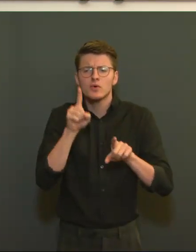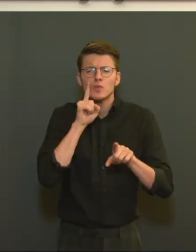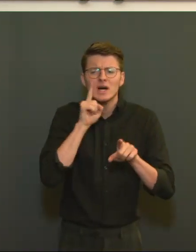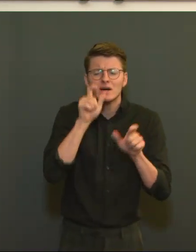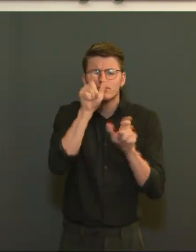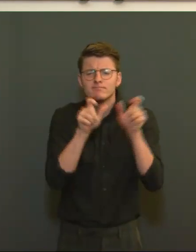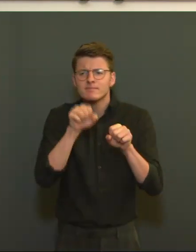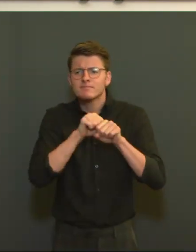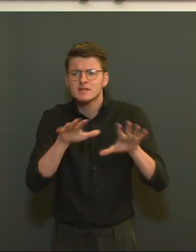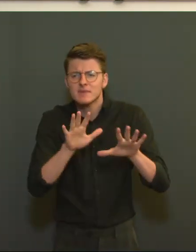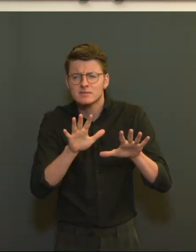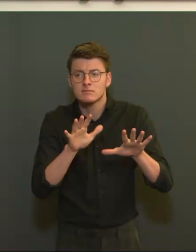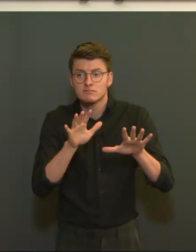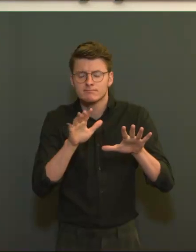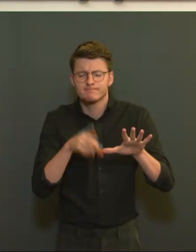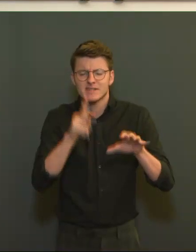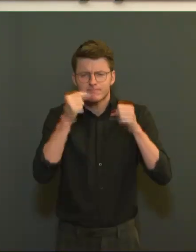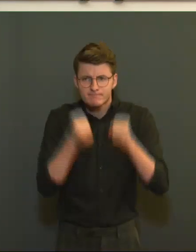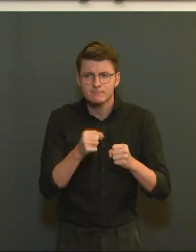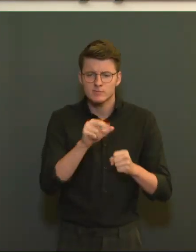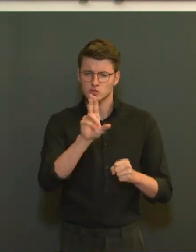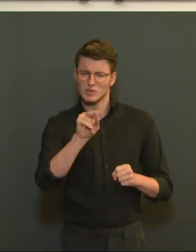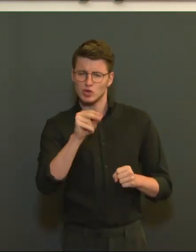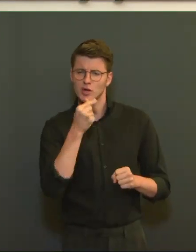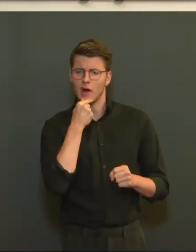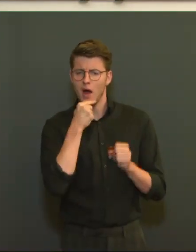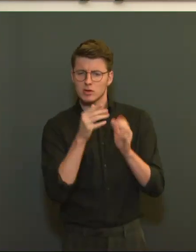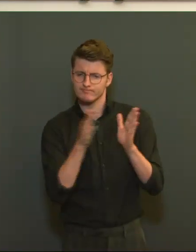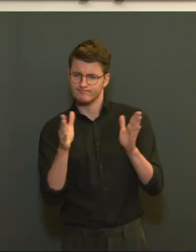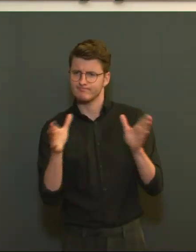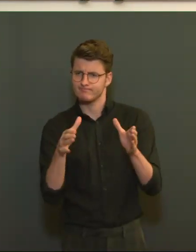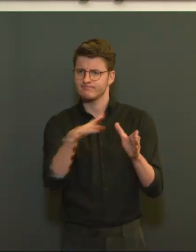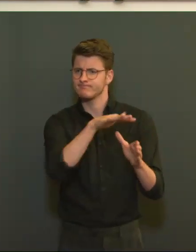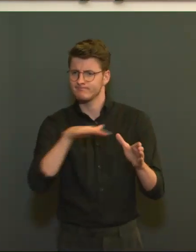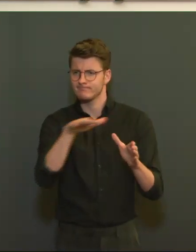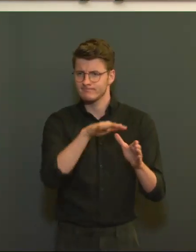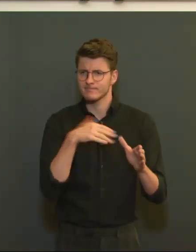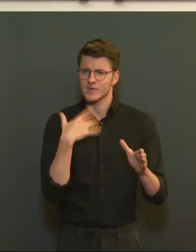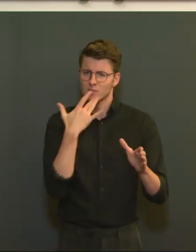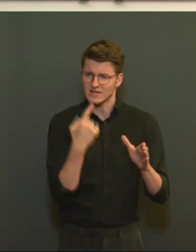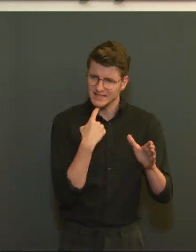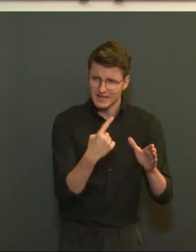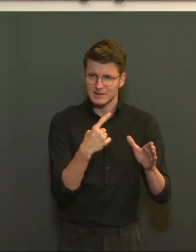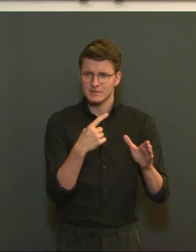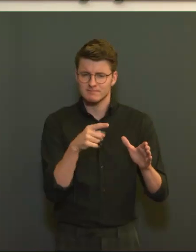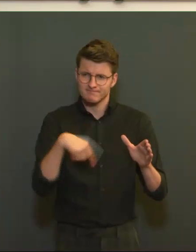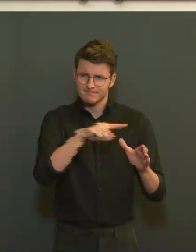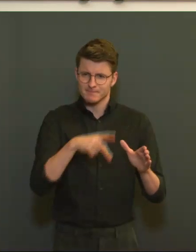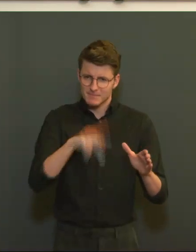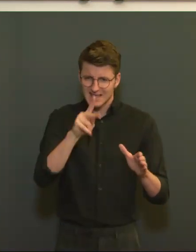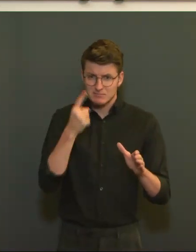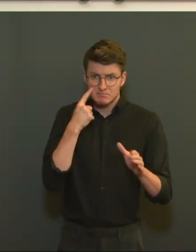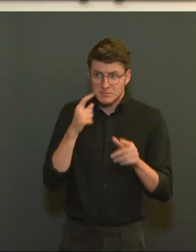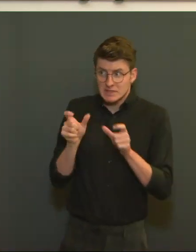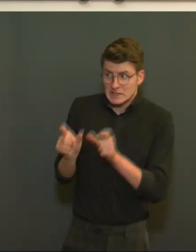We willen hierbij ook nog eens pleiten voor extra voorzichtigheid naar onze ouderen toe. We moeten vermijden dat het